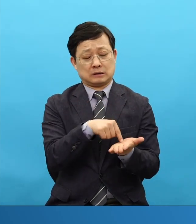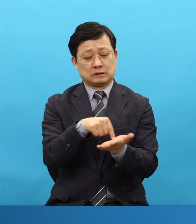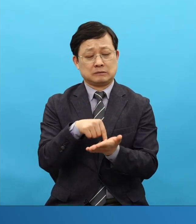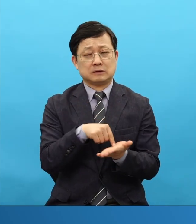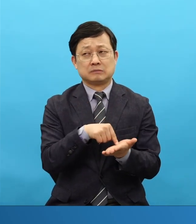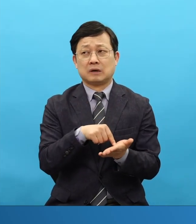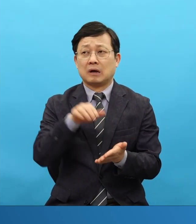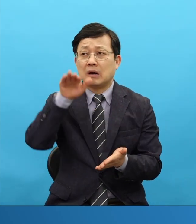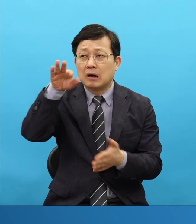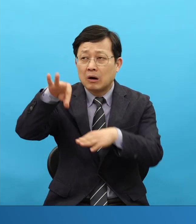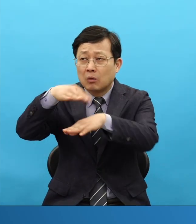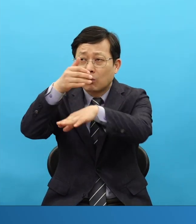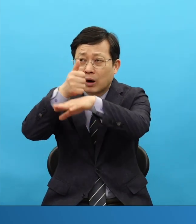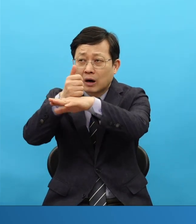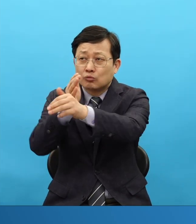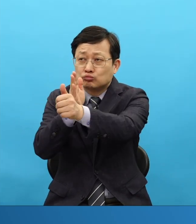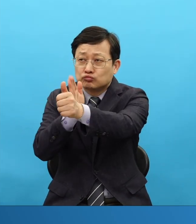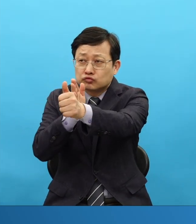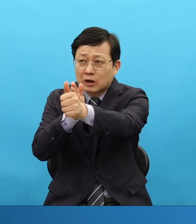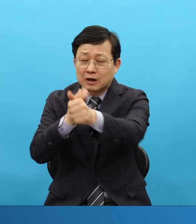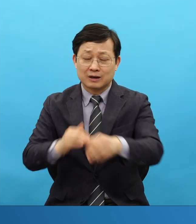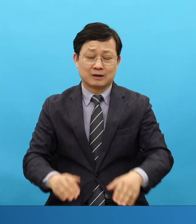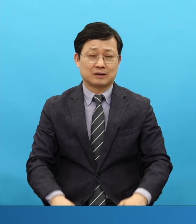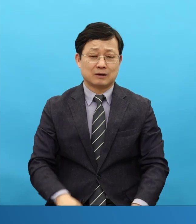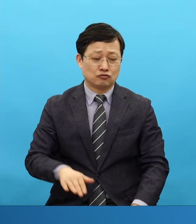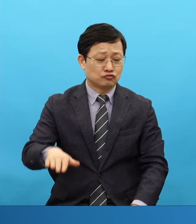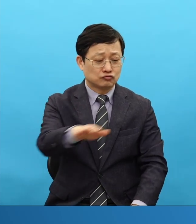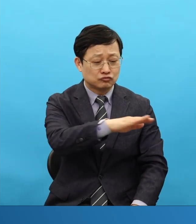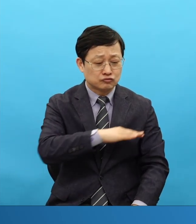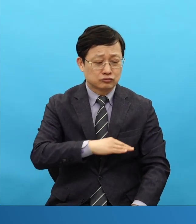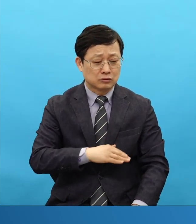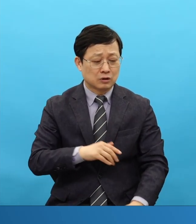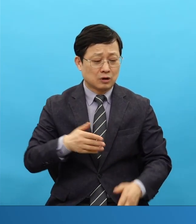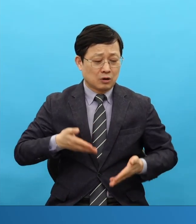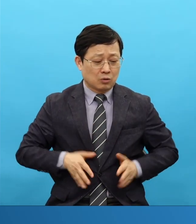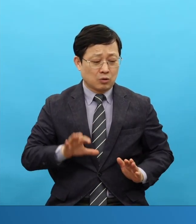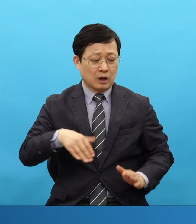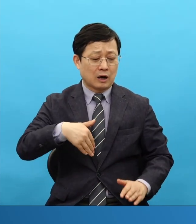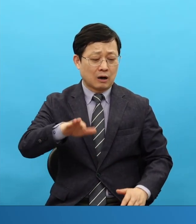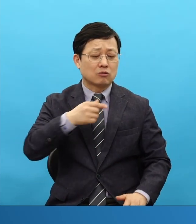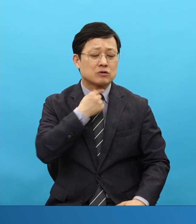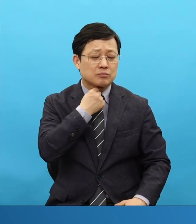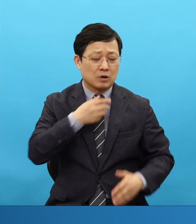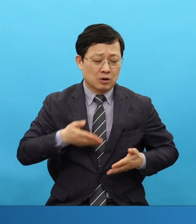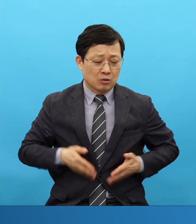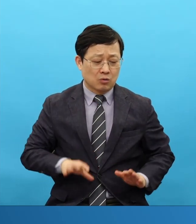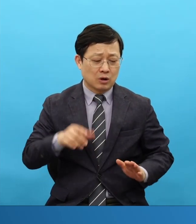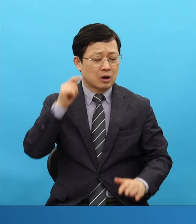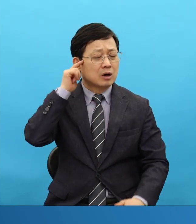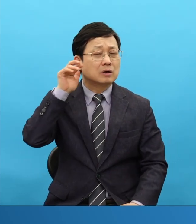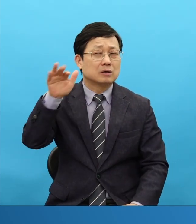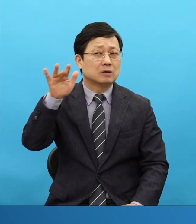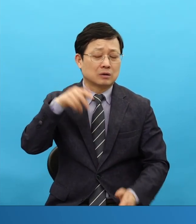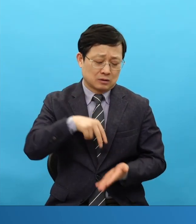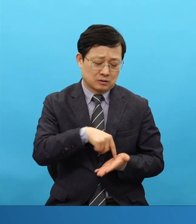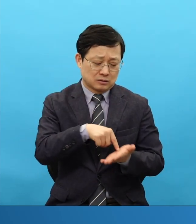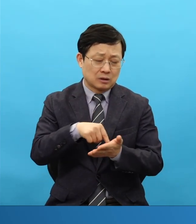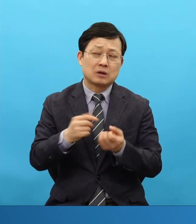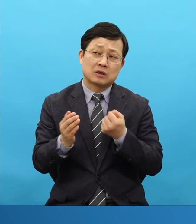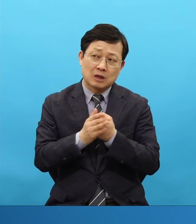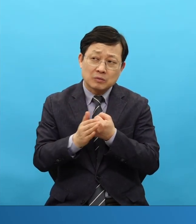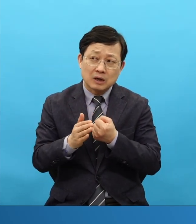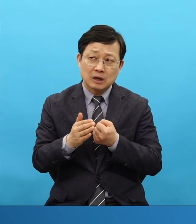부탁을 한 겁니다. And so they made a request to Solomon. 우리가 너무 고향도 가고 싶고 너무 심심하고 이러니까 우리가